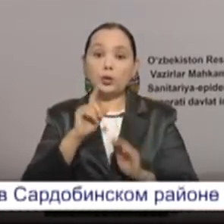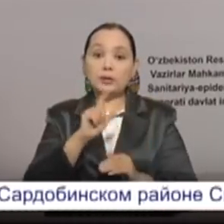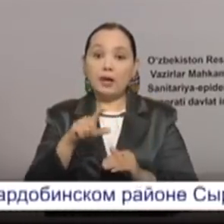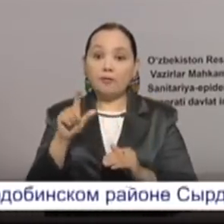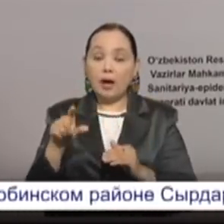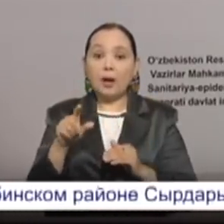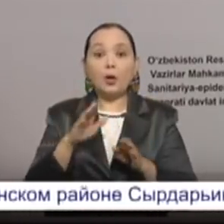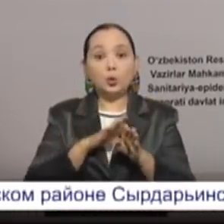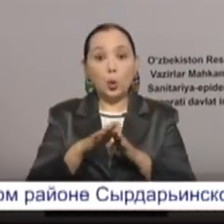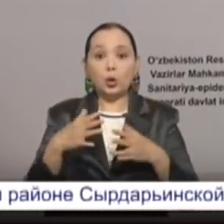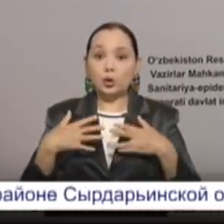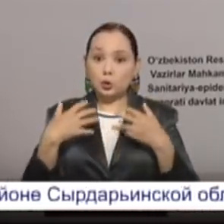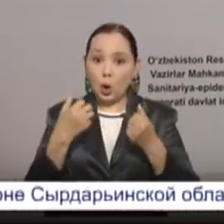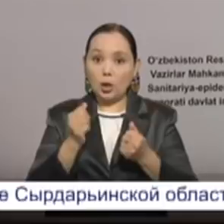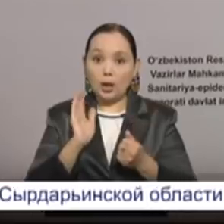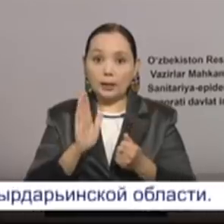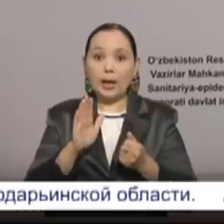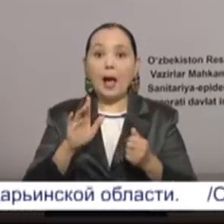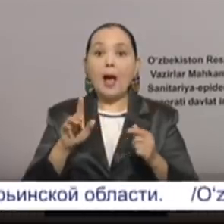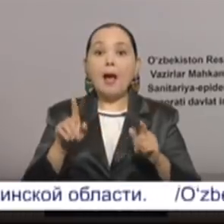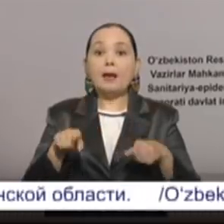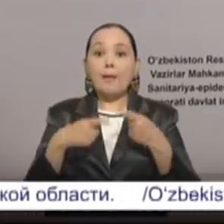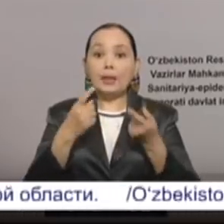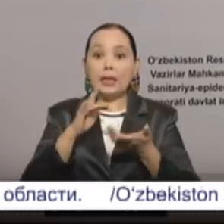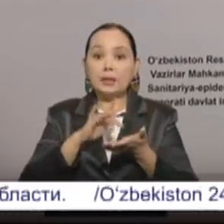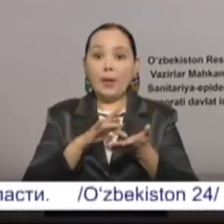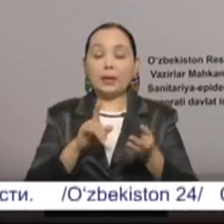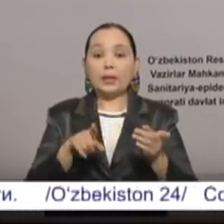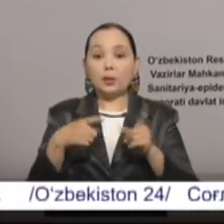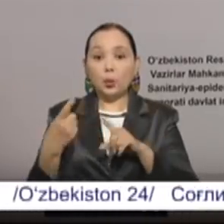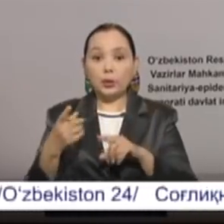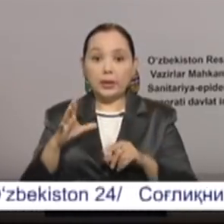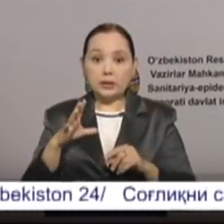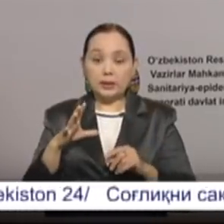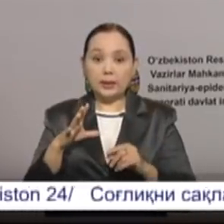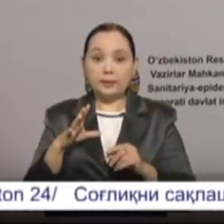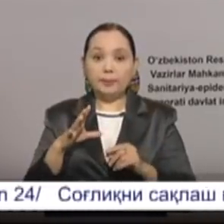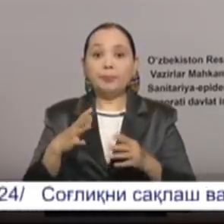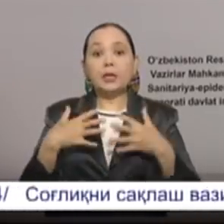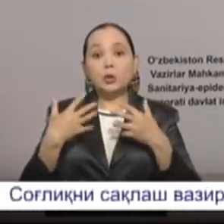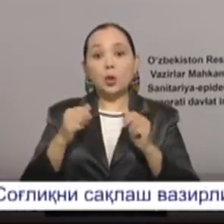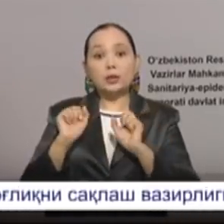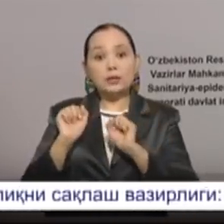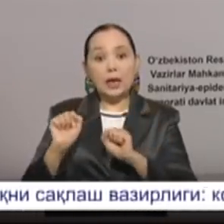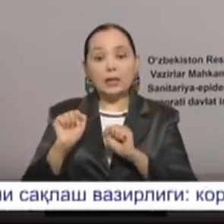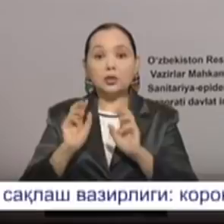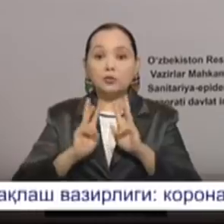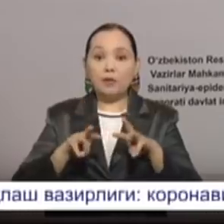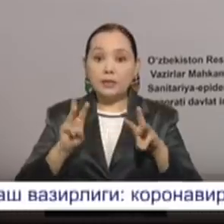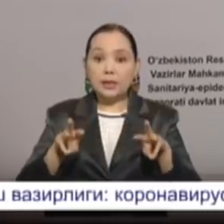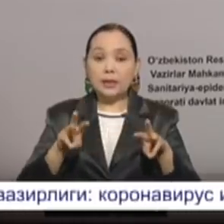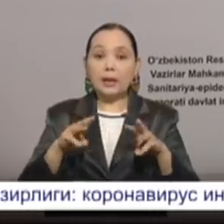nafari to'liq sog'aygan va reabilitatsiya markazlariga o'tkazilgan. Sog'liqni saqlash